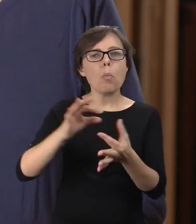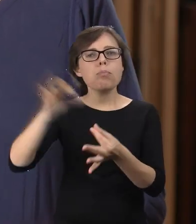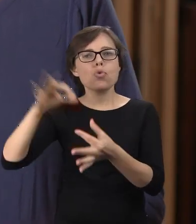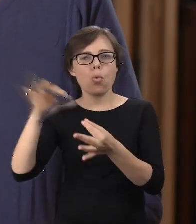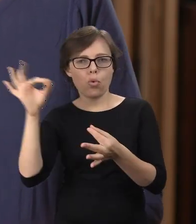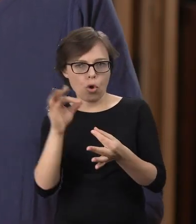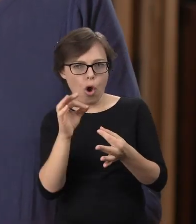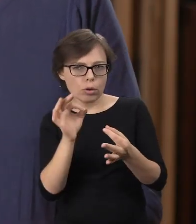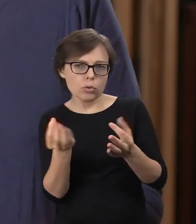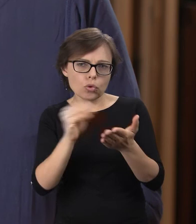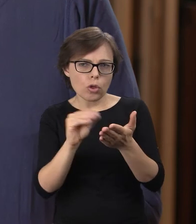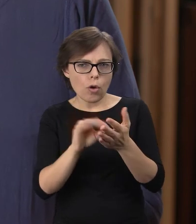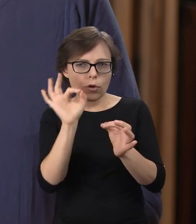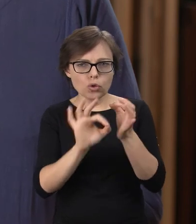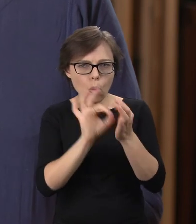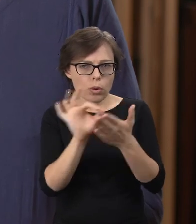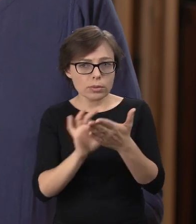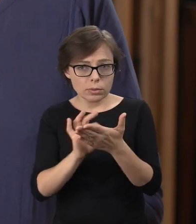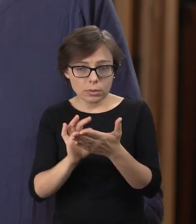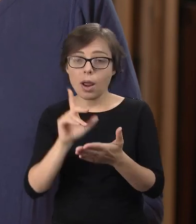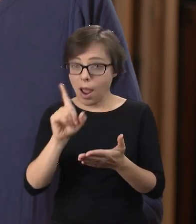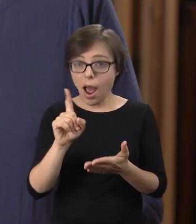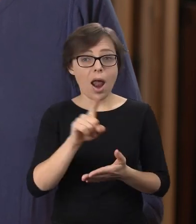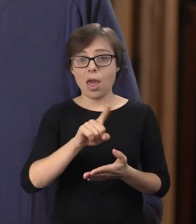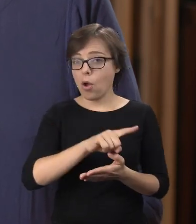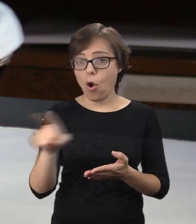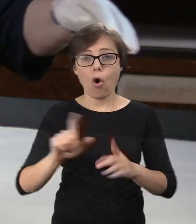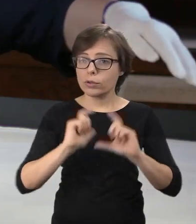drobiazgi piórem, musieli, przystępując do